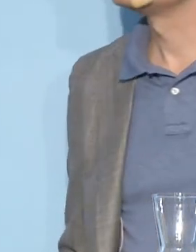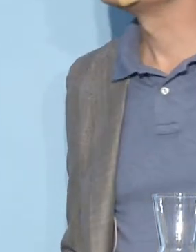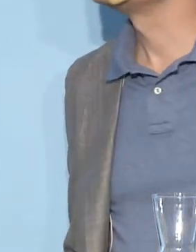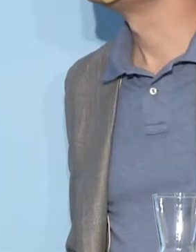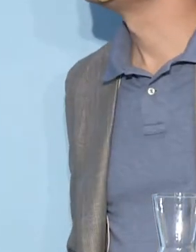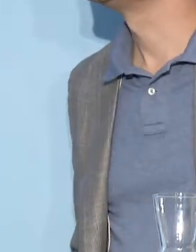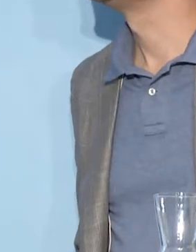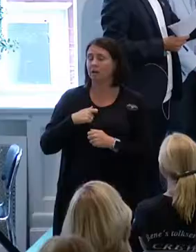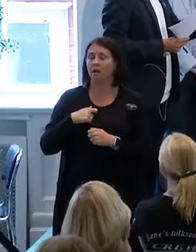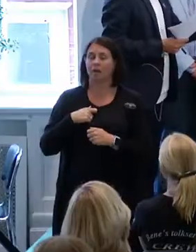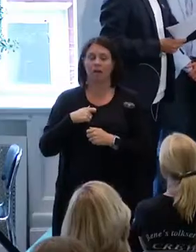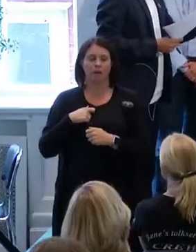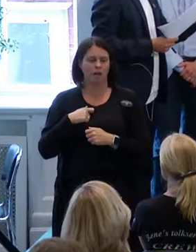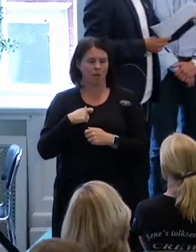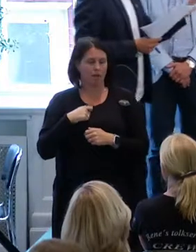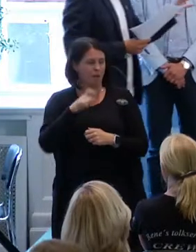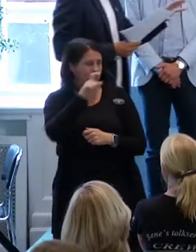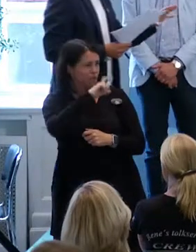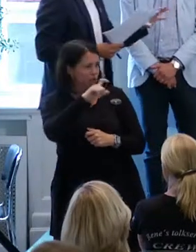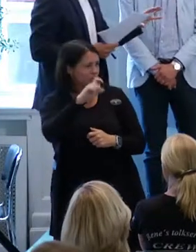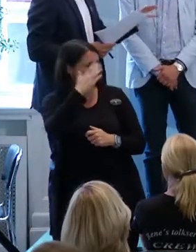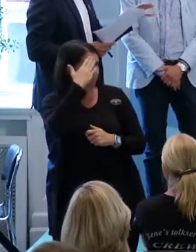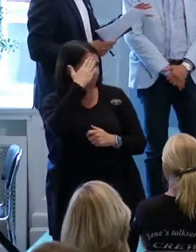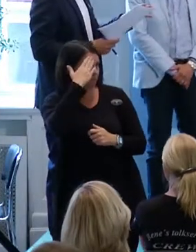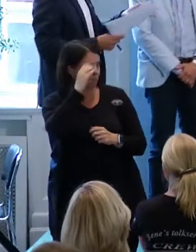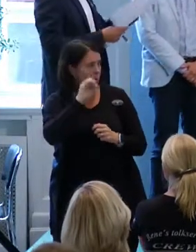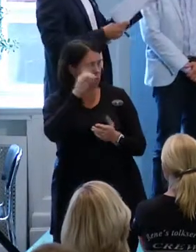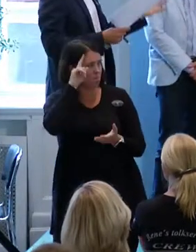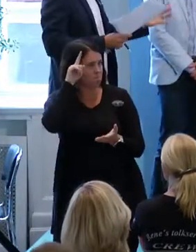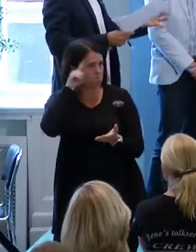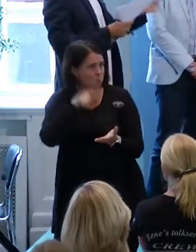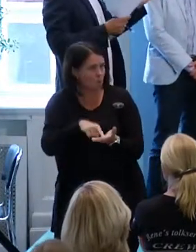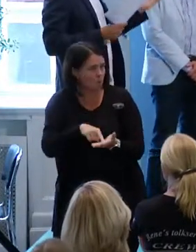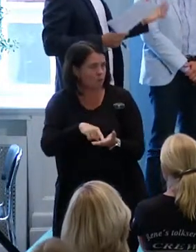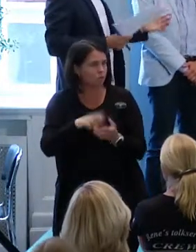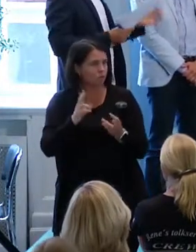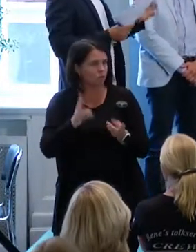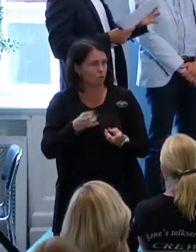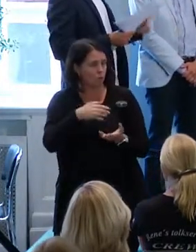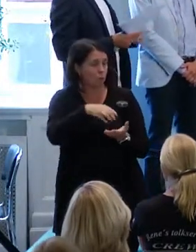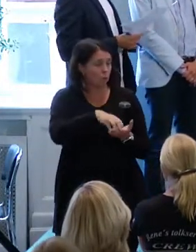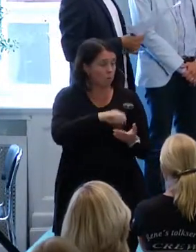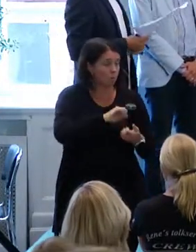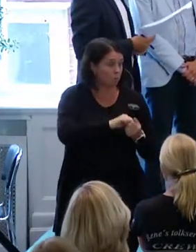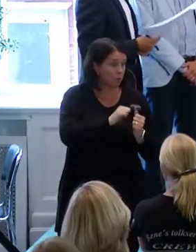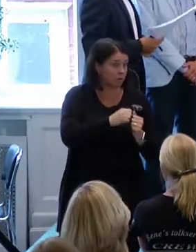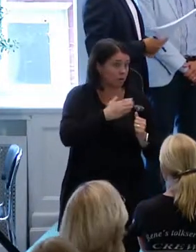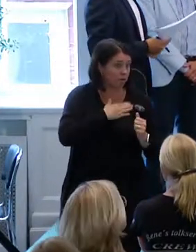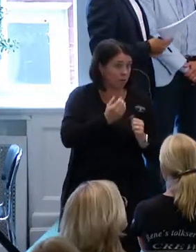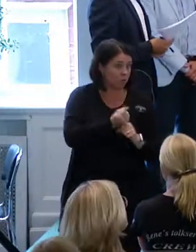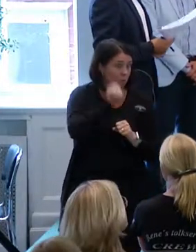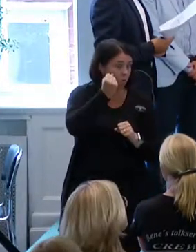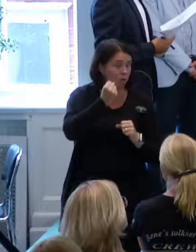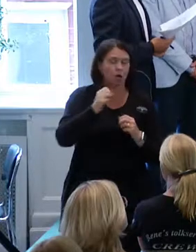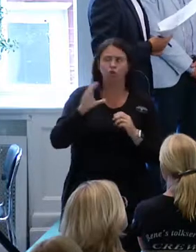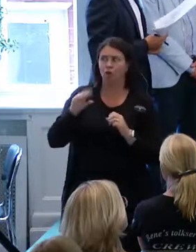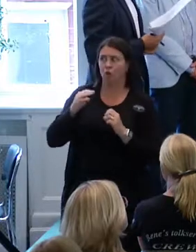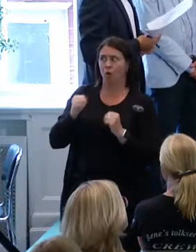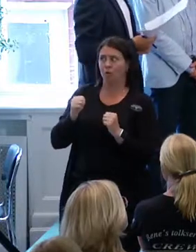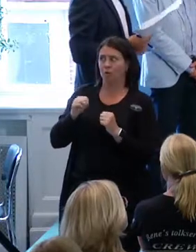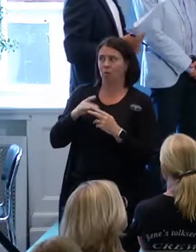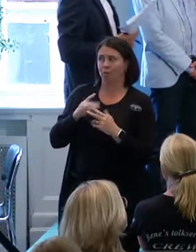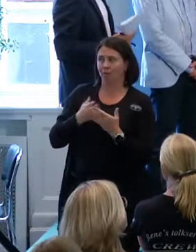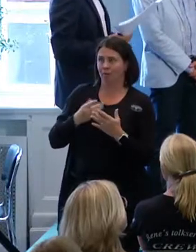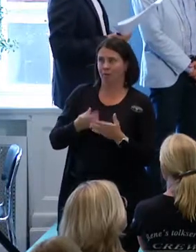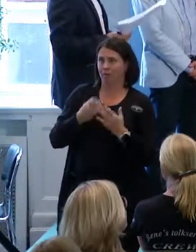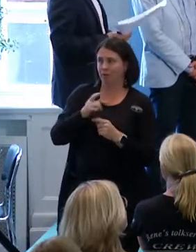är branschen medveten om de här målen som kommun politik vill uppnå? Ja, det hoppas jag, annars får vi hjälpa